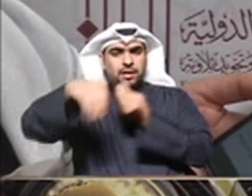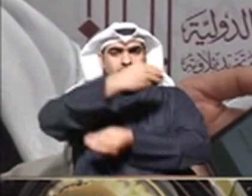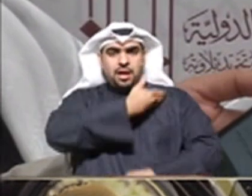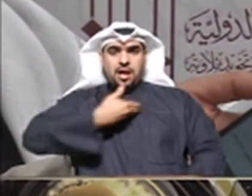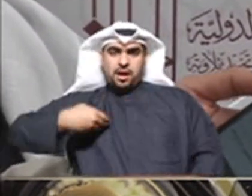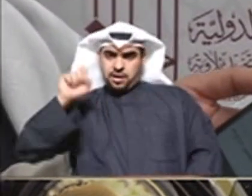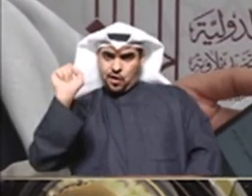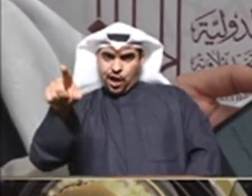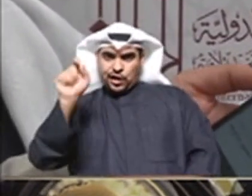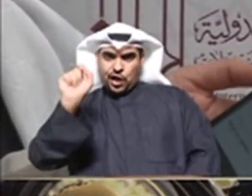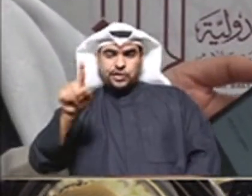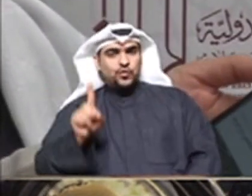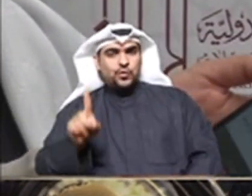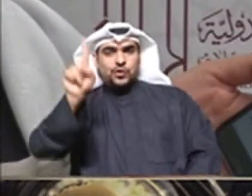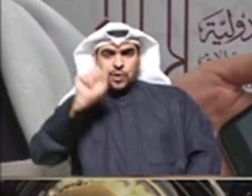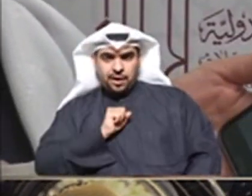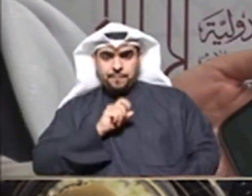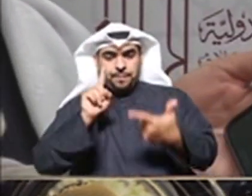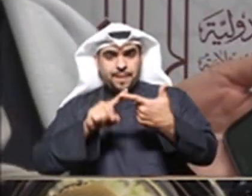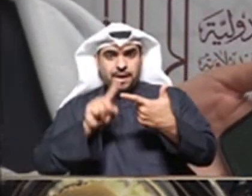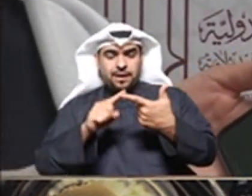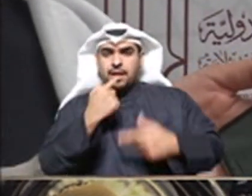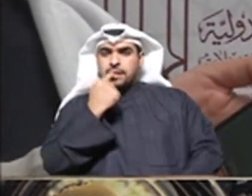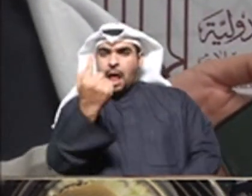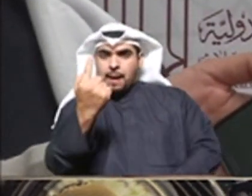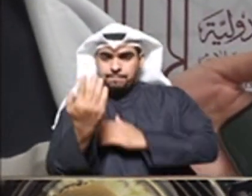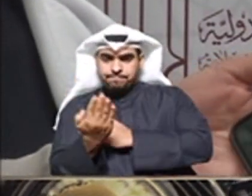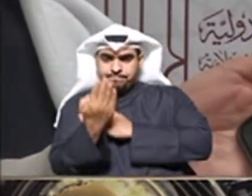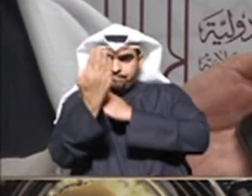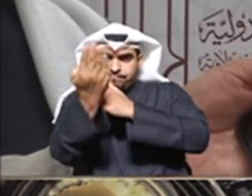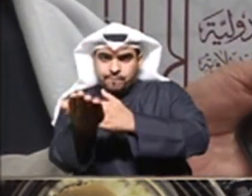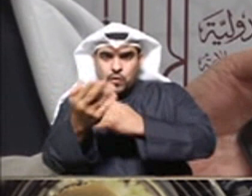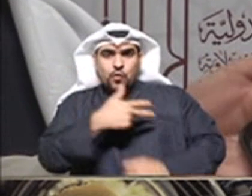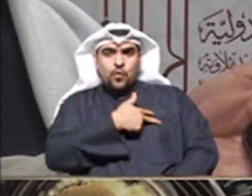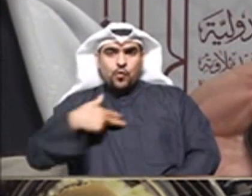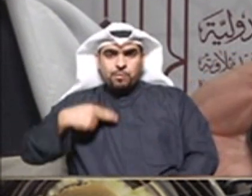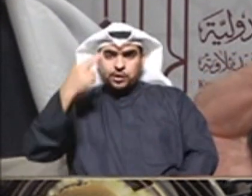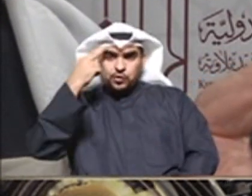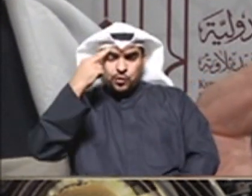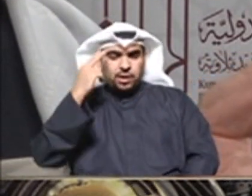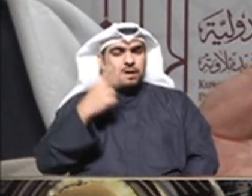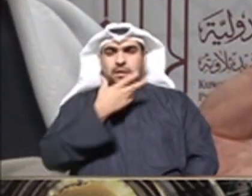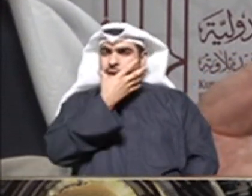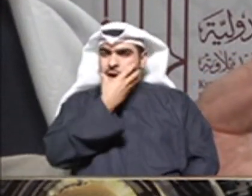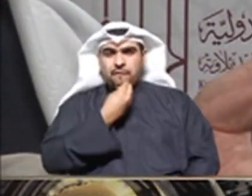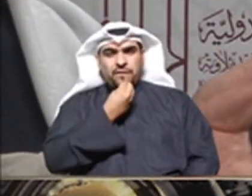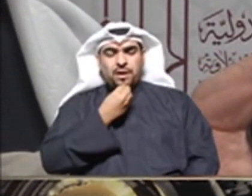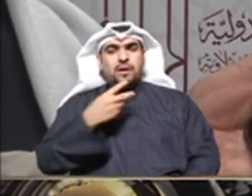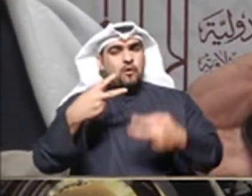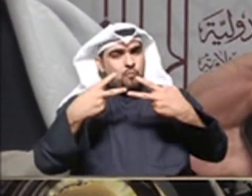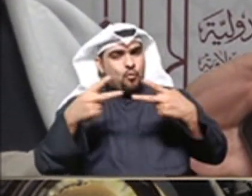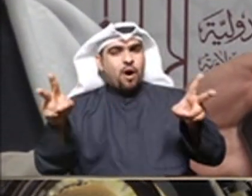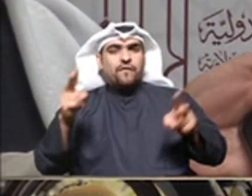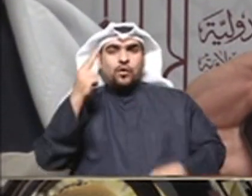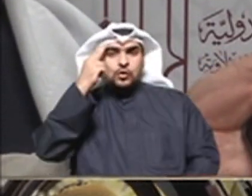وأيضا تقدمنا طلب آخر بأيضا تمكين الأخوة البدون من العمرة،